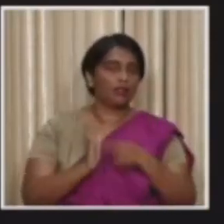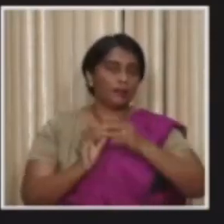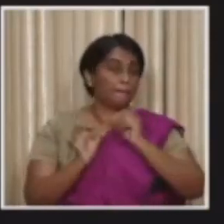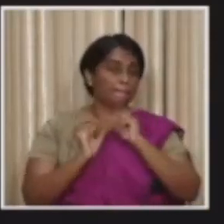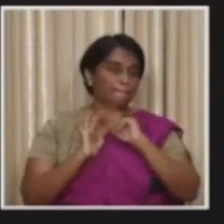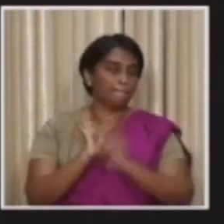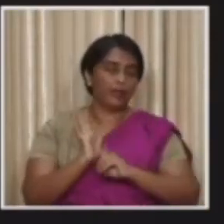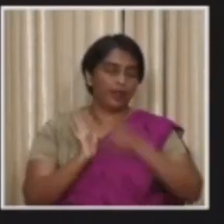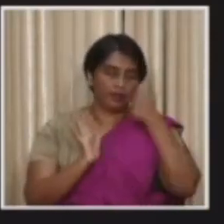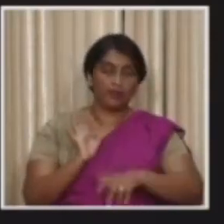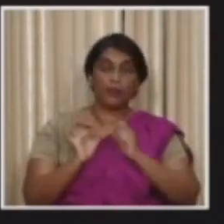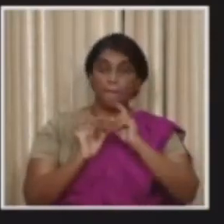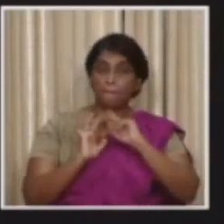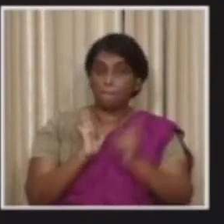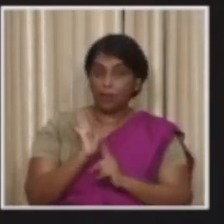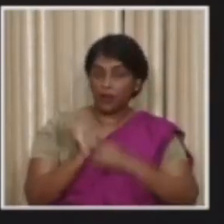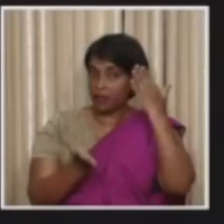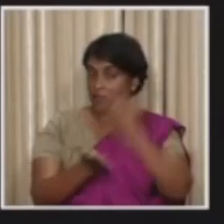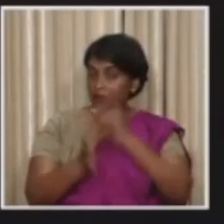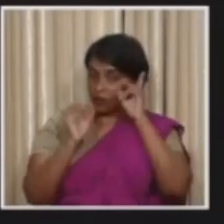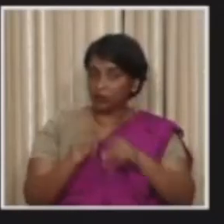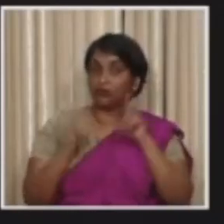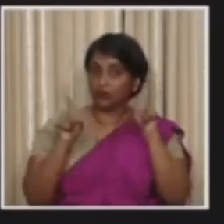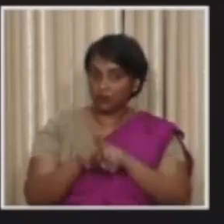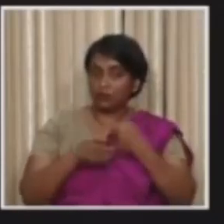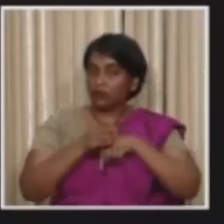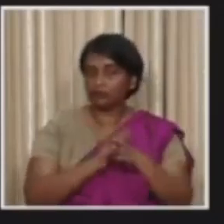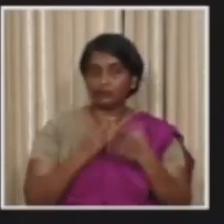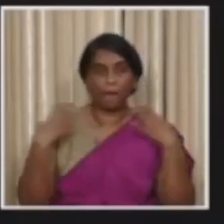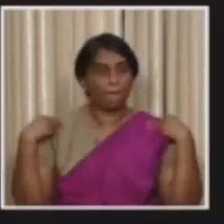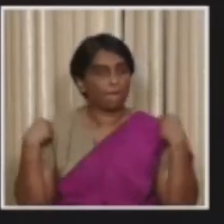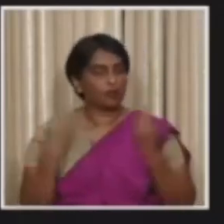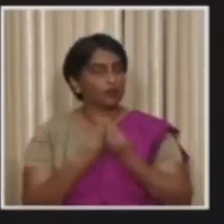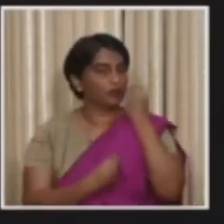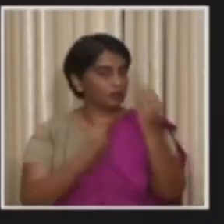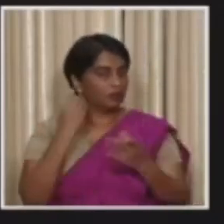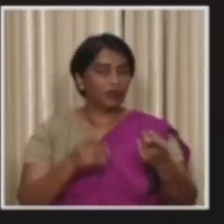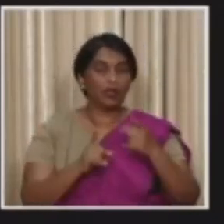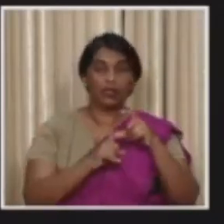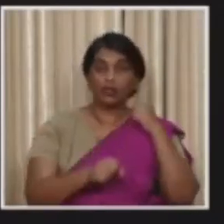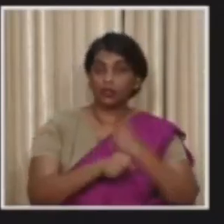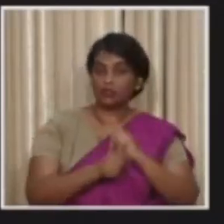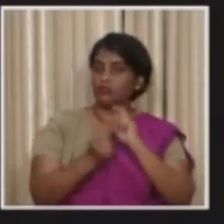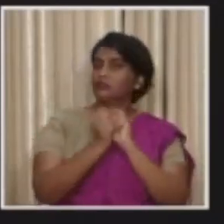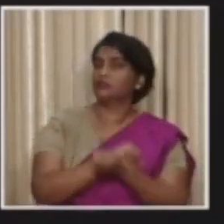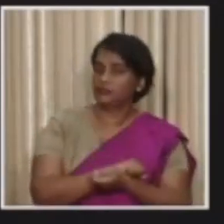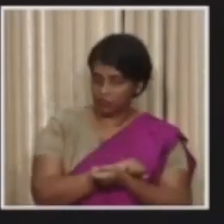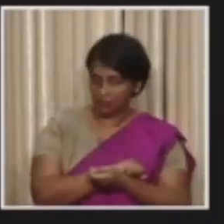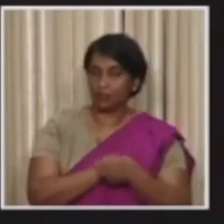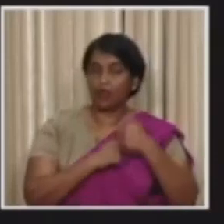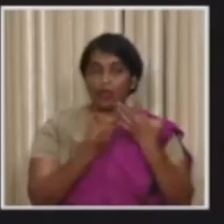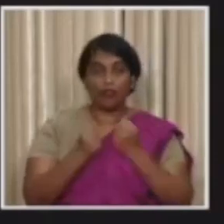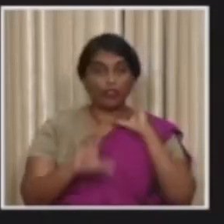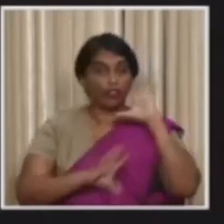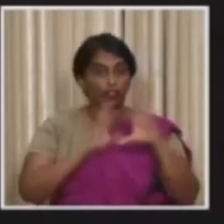වැදගත් වෙනවා. මේ පනතින් නැවතෙන්නේ නැතුව ඊට අදාළ යටිතල පහසුකම් ලබා දීලා ඩිජිටල්කරණයට ලක් කරලා අවශ්‍ය